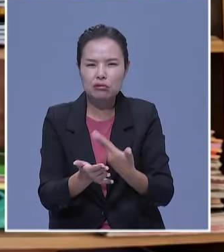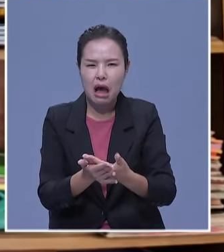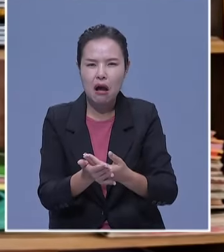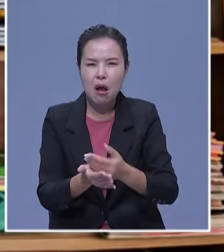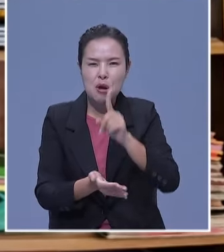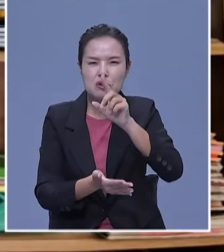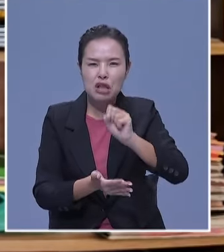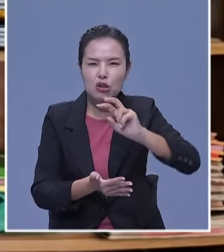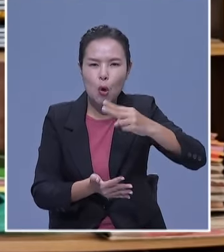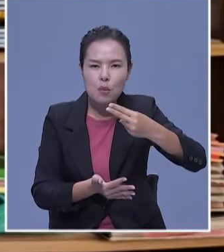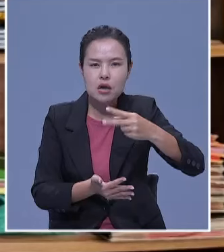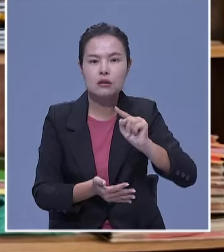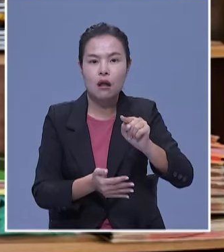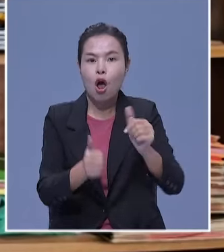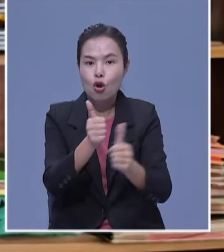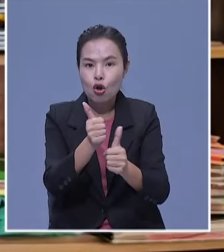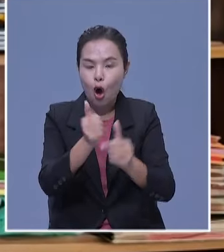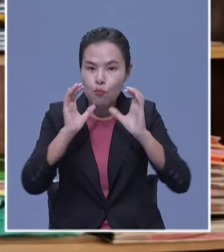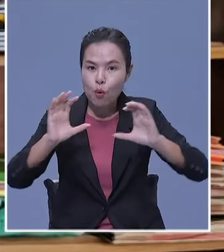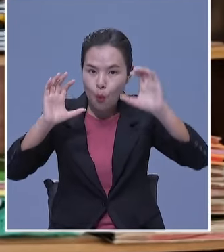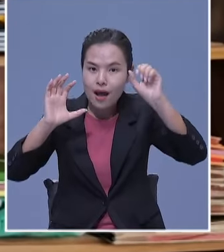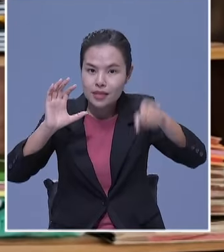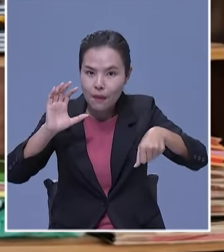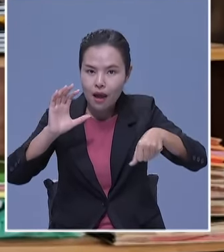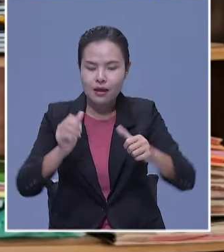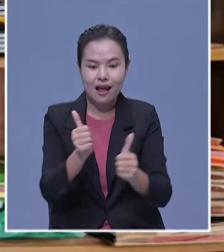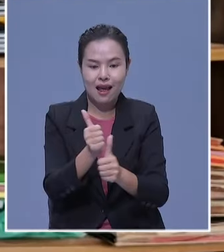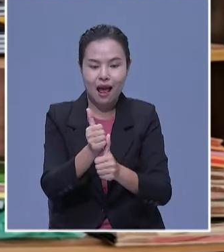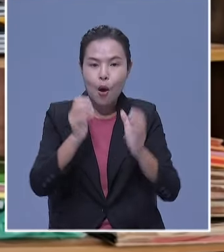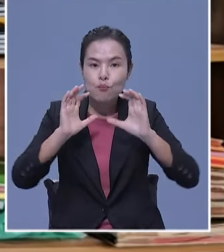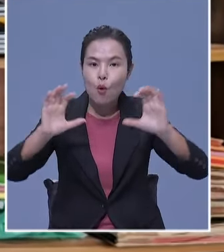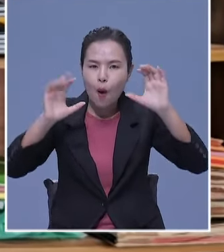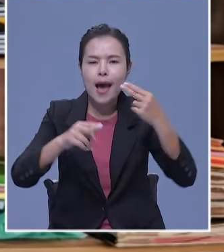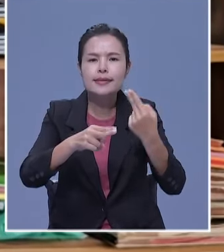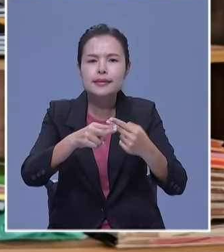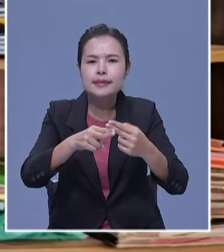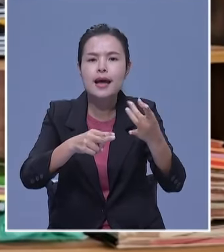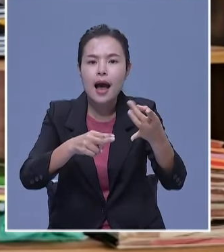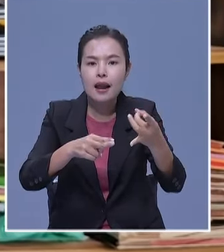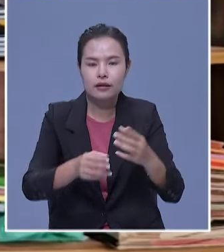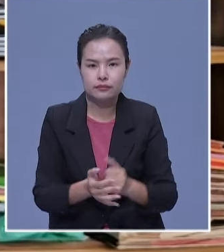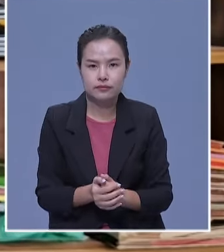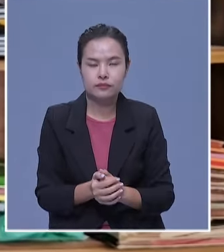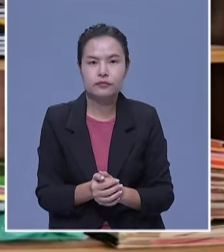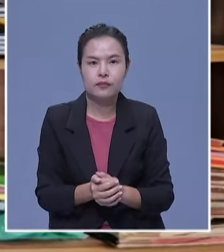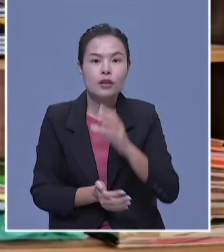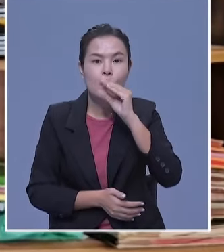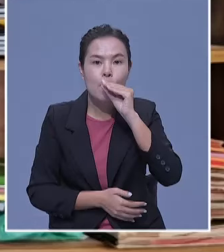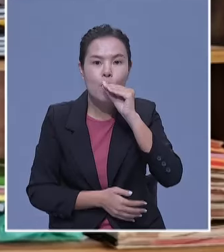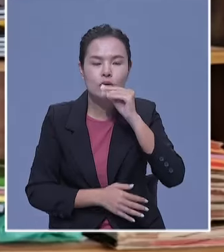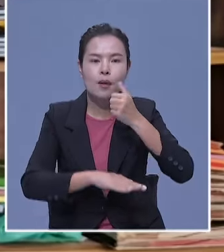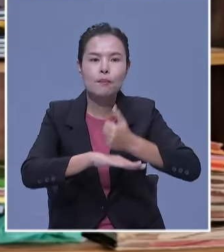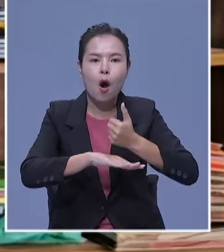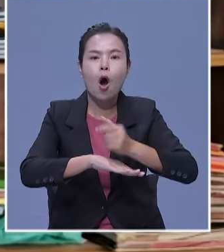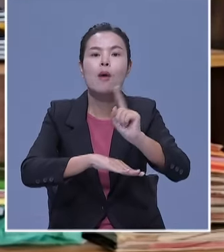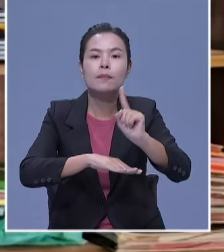ร้อมถามกลับไปว่าท่านเป็นรองผู้ว่าจริงไหมปลายสายอ้างว่าเป็นรองผู้ว่าชื่ออะไรบุคคลดังกล่าวจึงบอกว่าเป็นผอ.